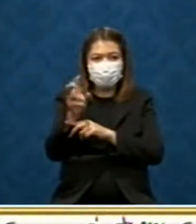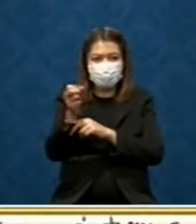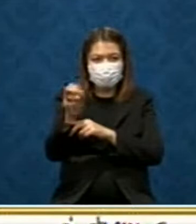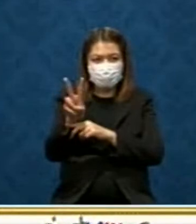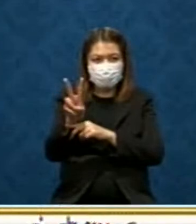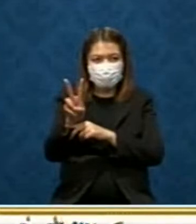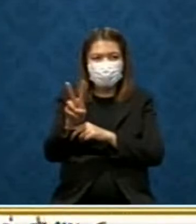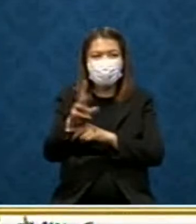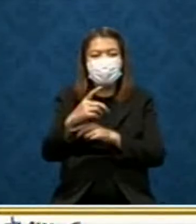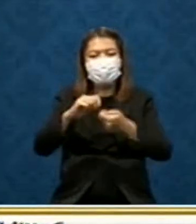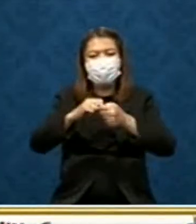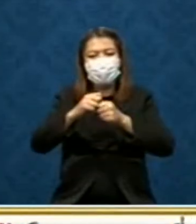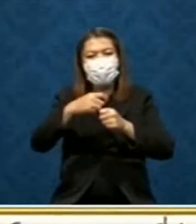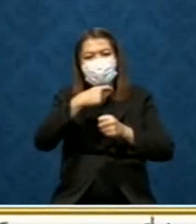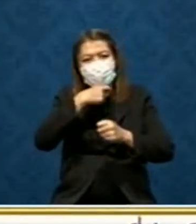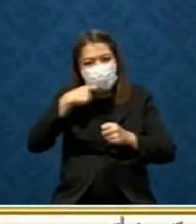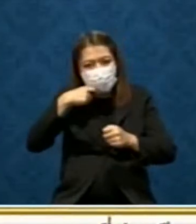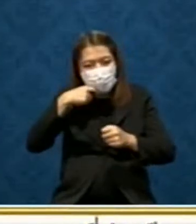ไปแรง